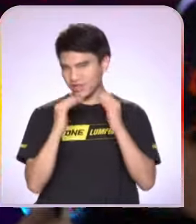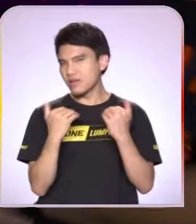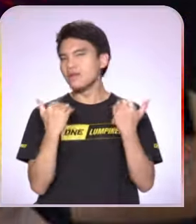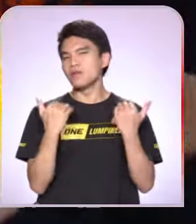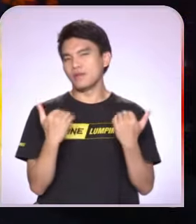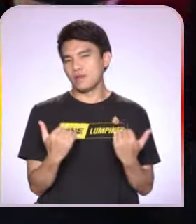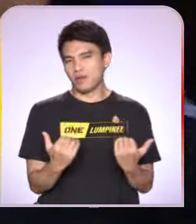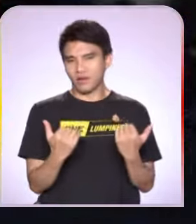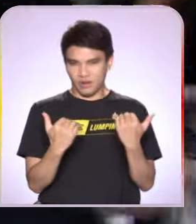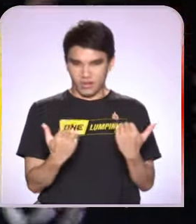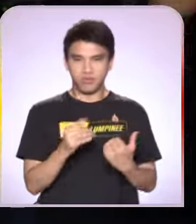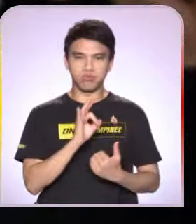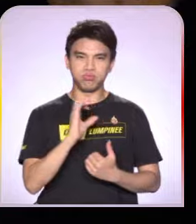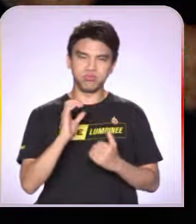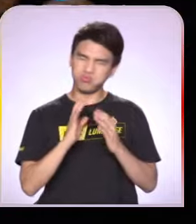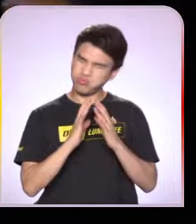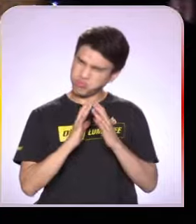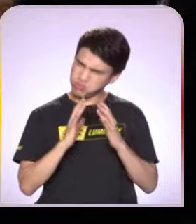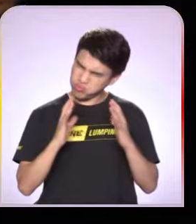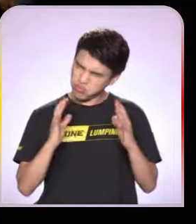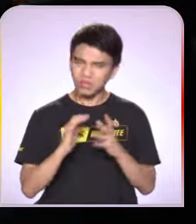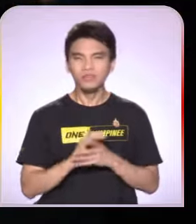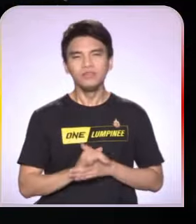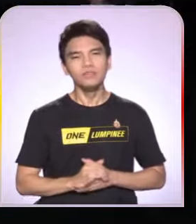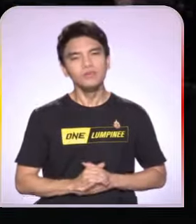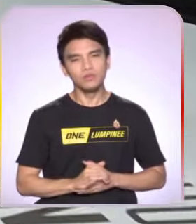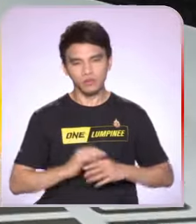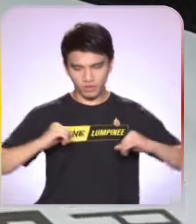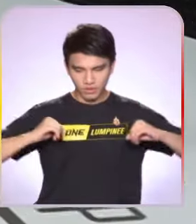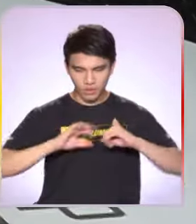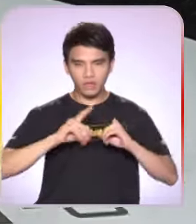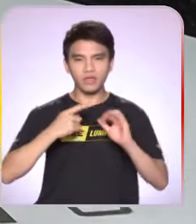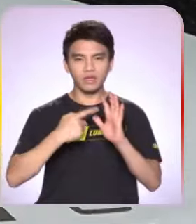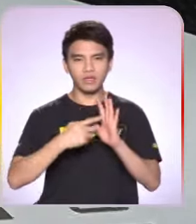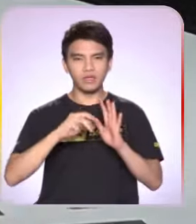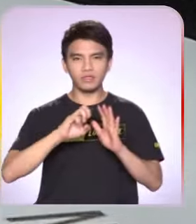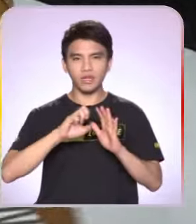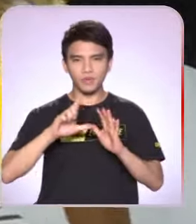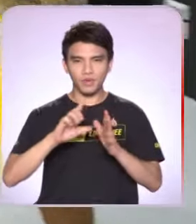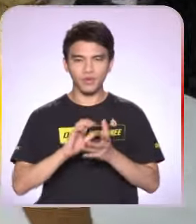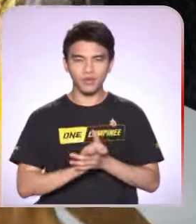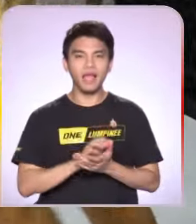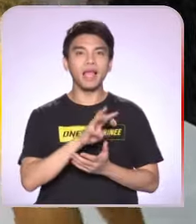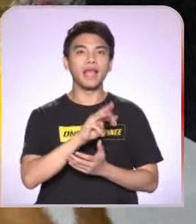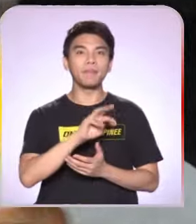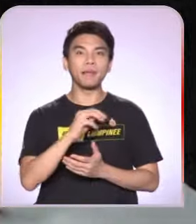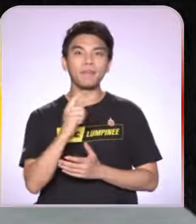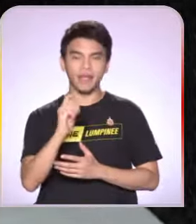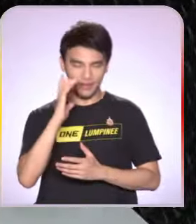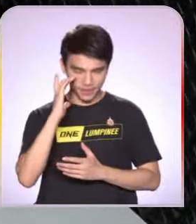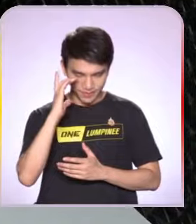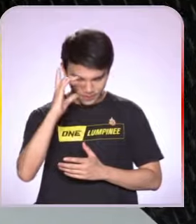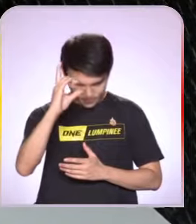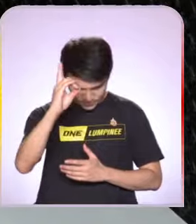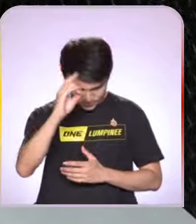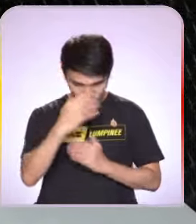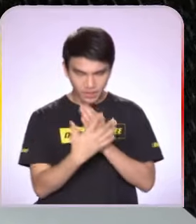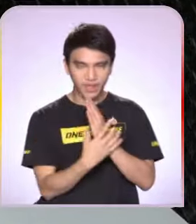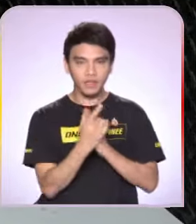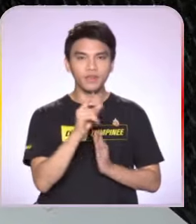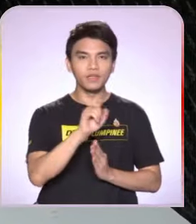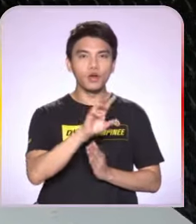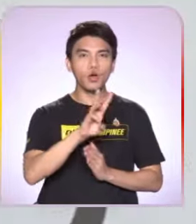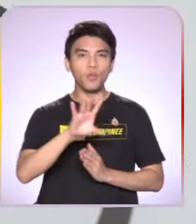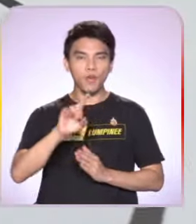เรียกว่ามีแฟนเยอะมากอองลาเอ็นซางจะเจอกับชามิลเอโดกันนะคะกติกา MMA พรุ่งนี้วัน168